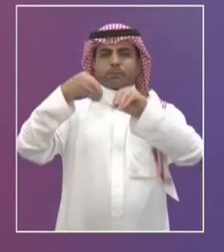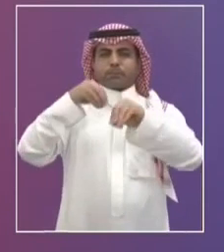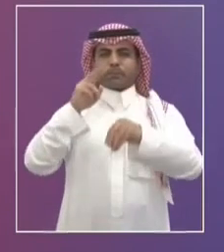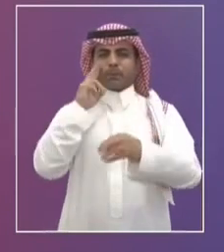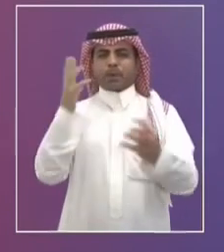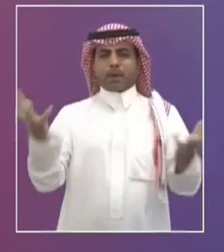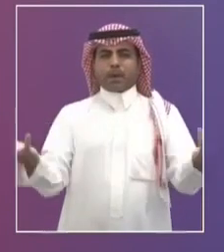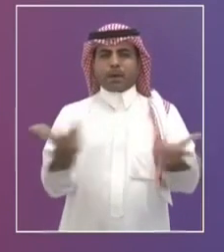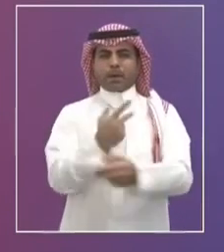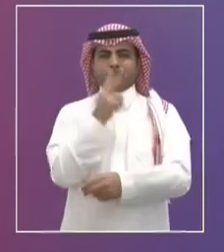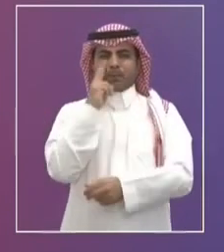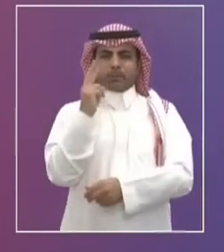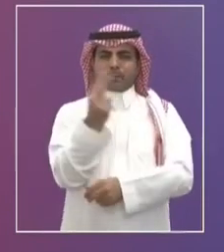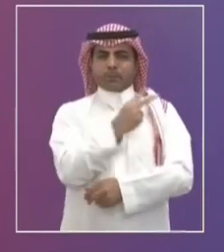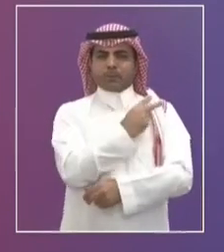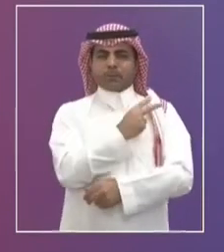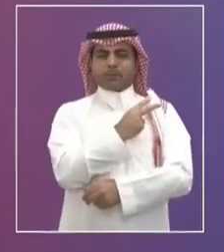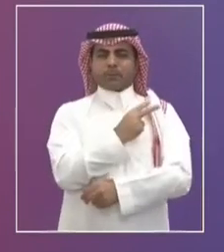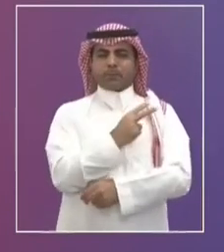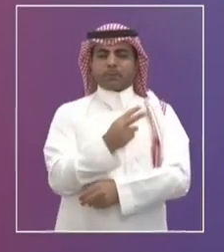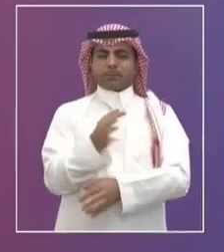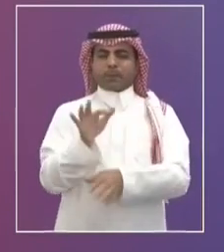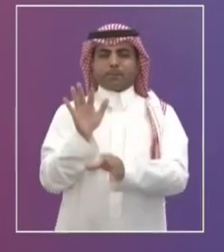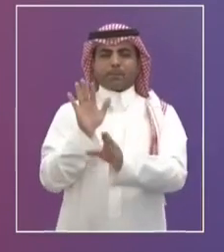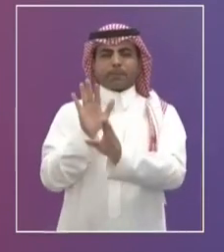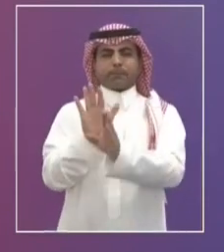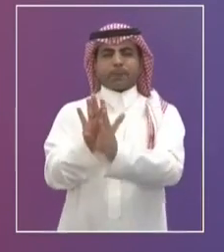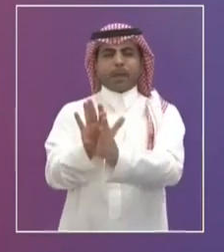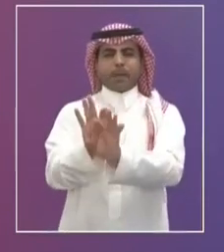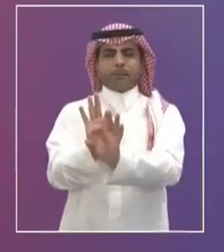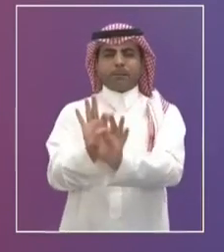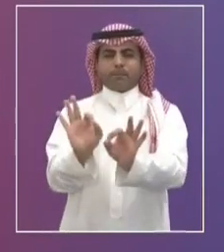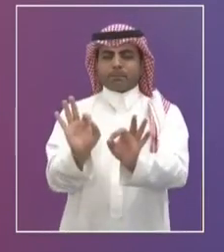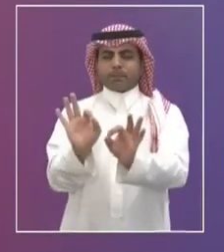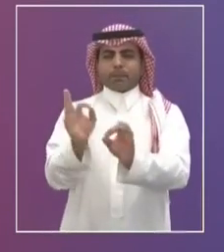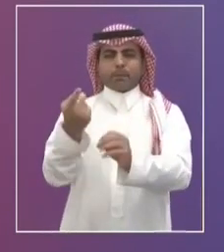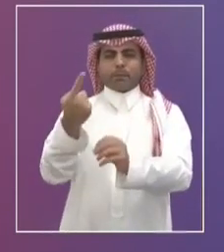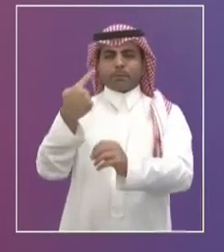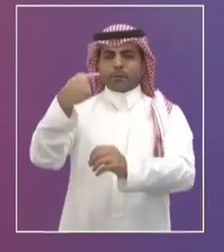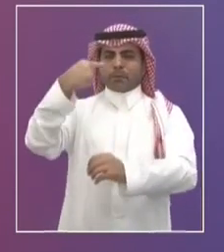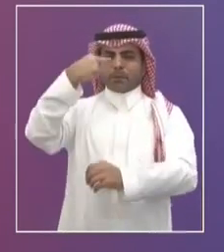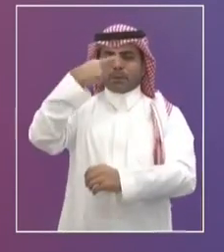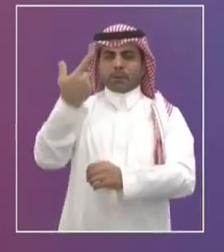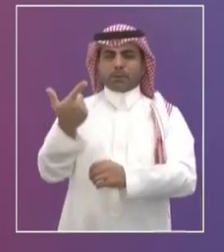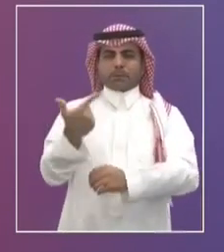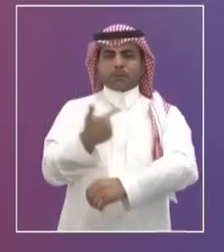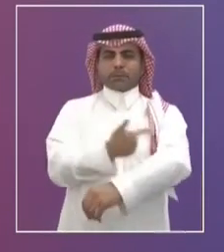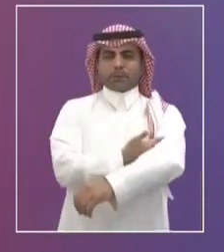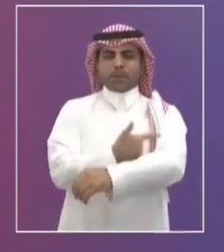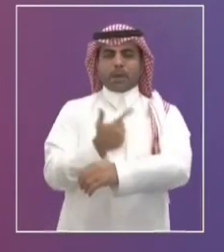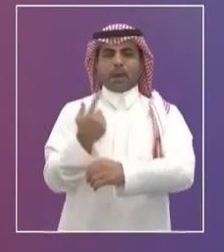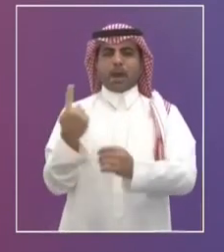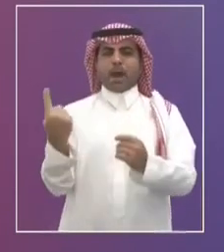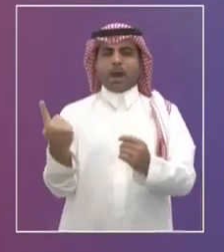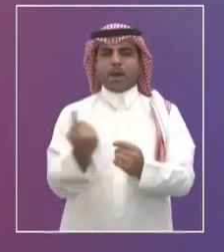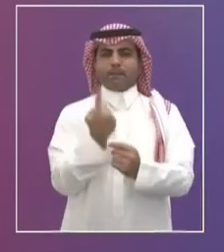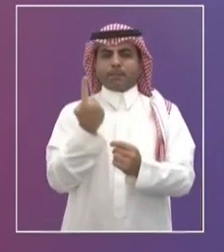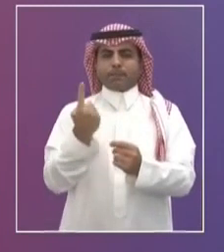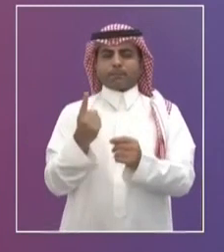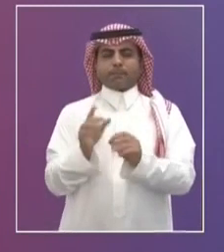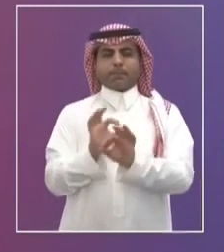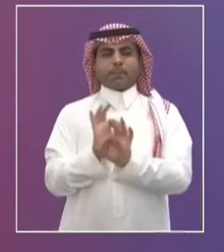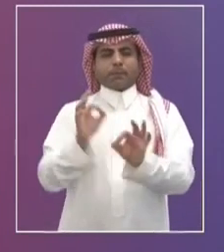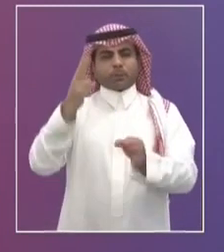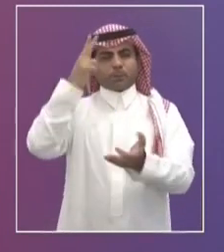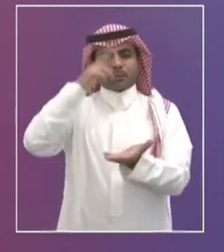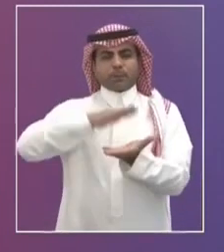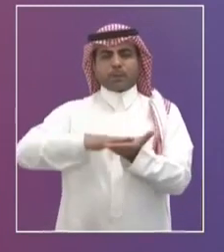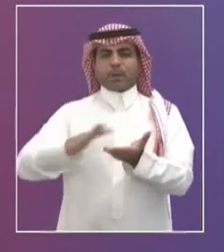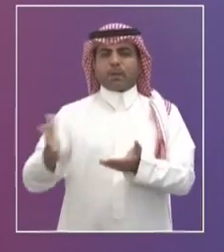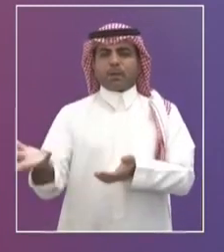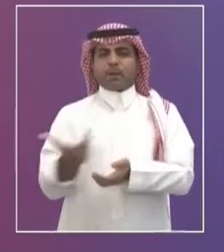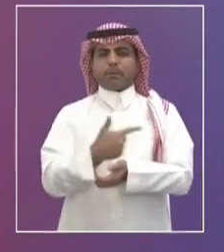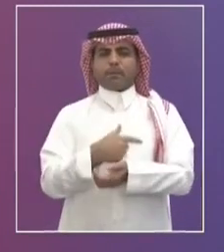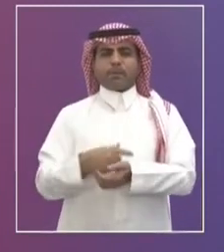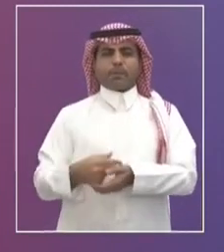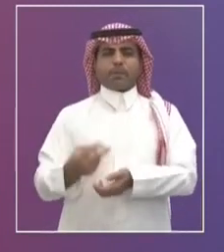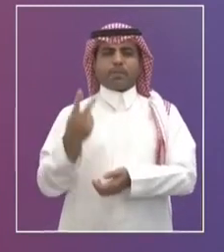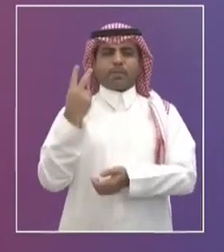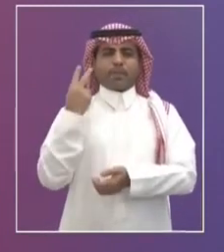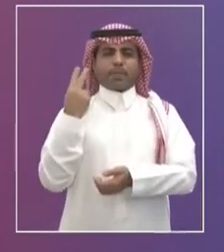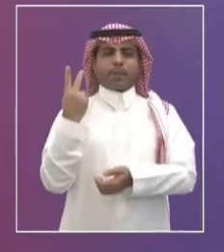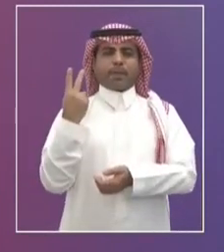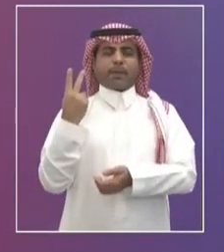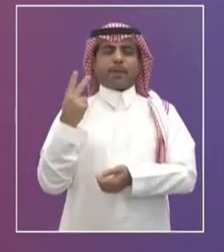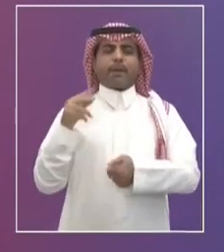ودعم الخطوات الإكلينيكية ودعم الخطوات الوقائية والصحة العامة في المملكة العربية السعودية، وتتجاوز بحمد